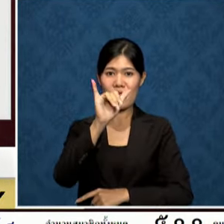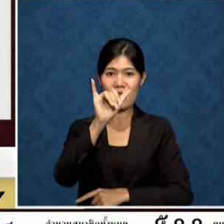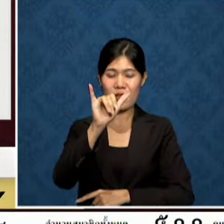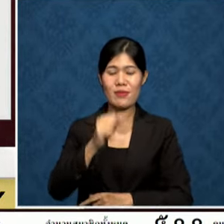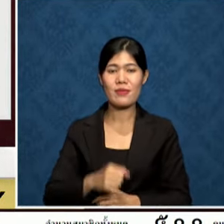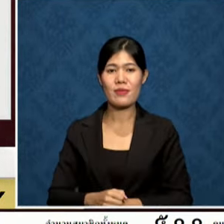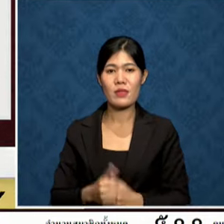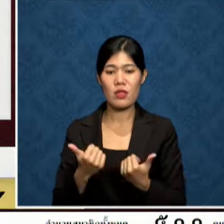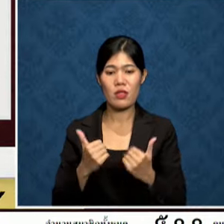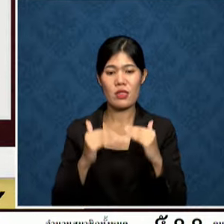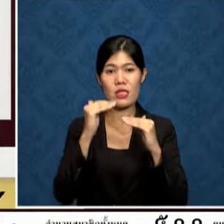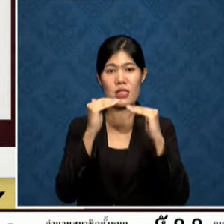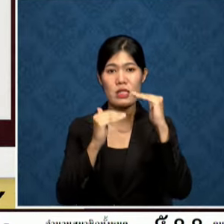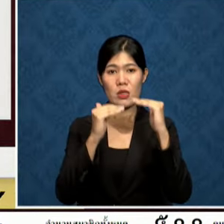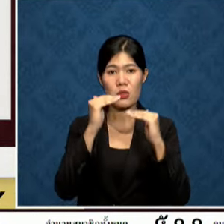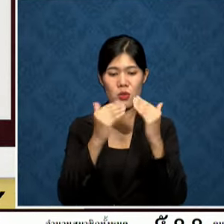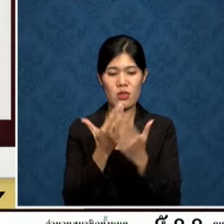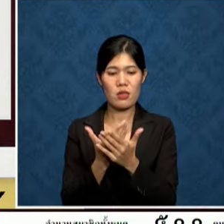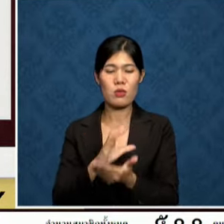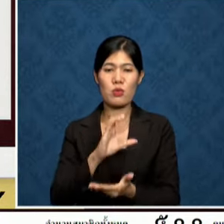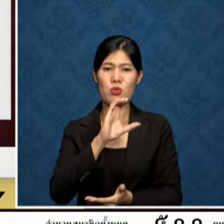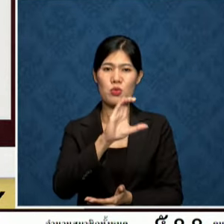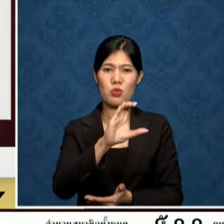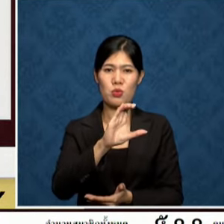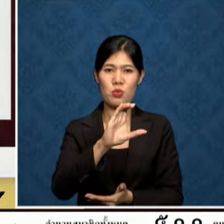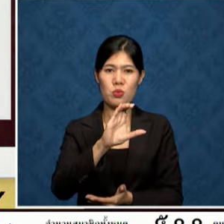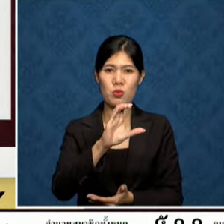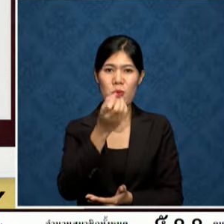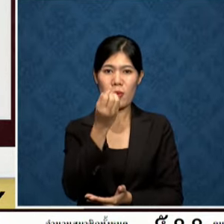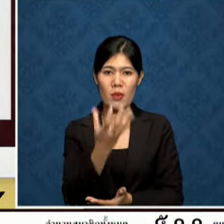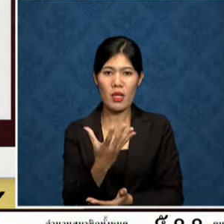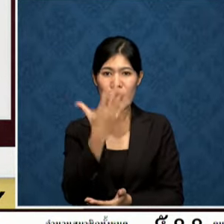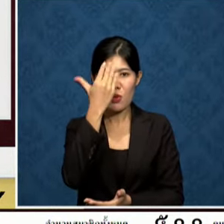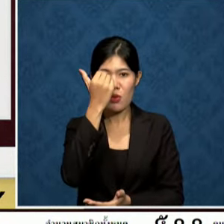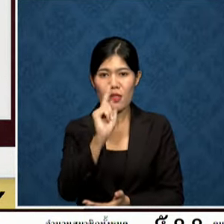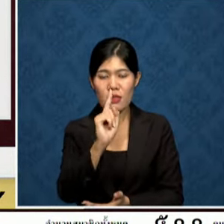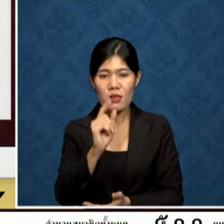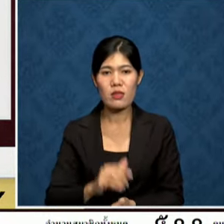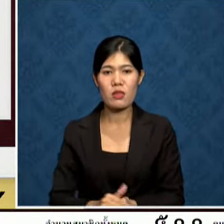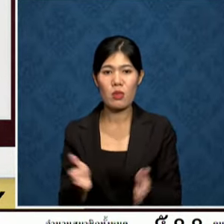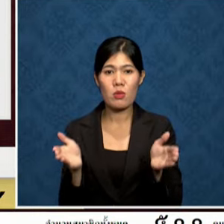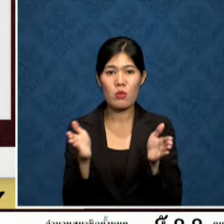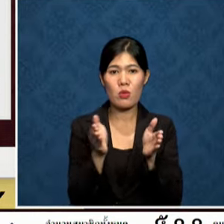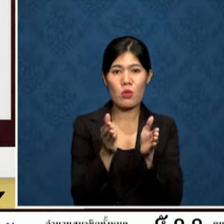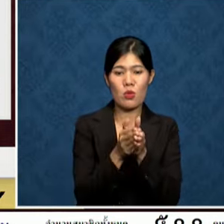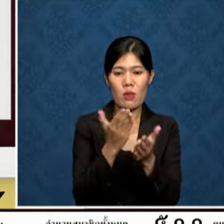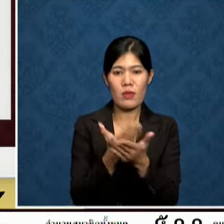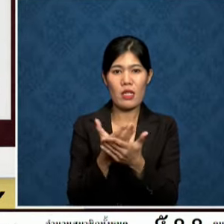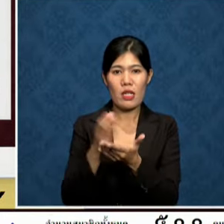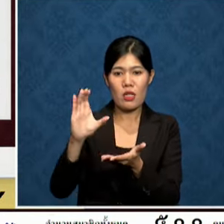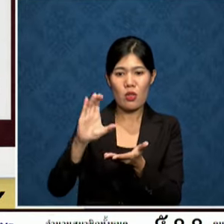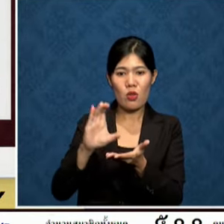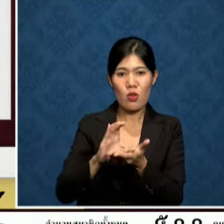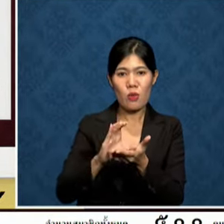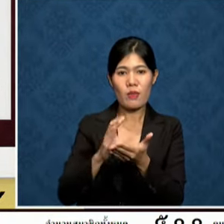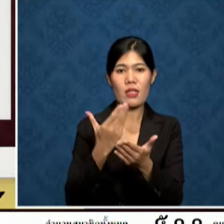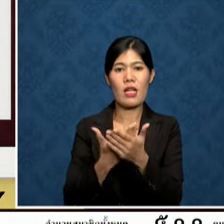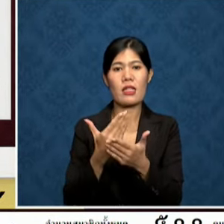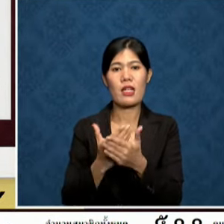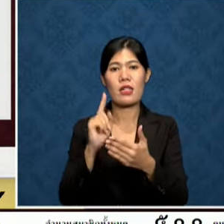ที่สัดส่วนรายจ่ายลงทุนนั้นสูงขนาดนี้ก็เพราะว่าไปรวมงบ Digital walletคะน่าน